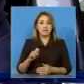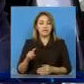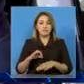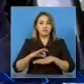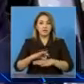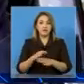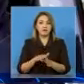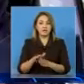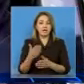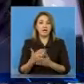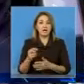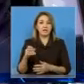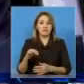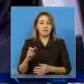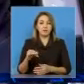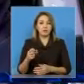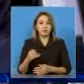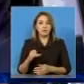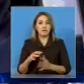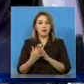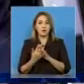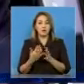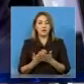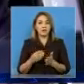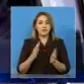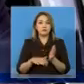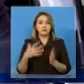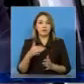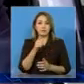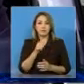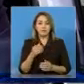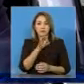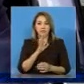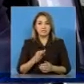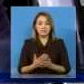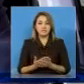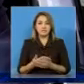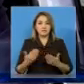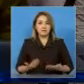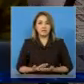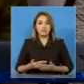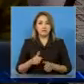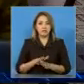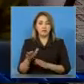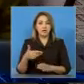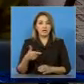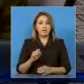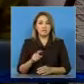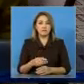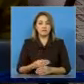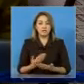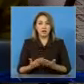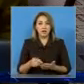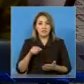в Карахабду, Коктогай и Тиккаин. И сейчас 95% населения района обеспечены газом. Немаловажной задачей в